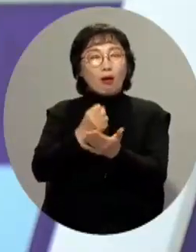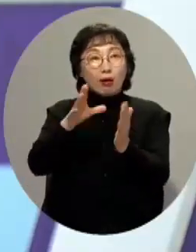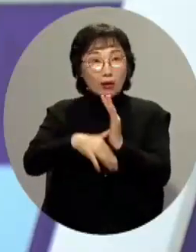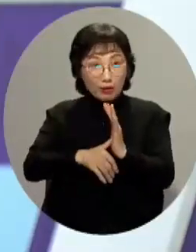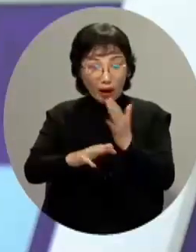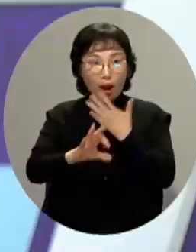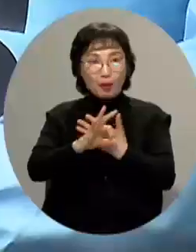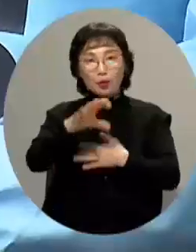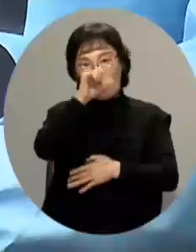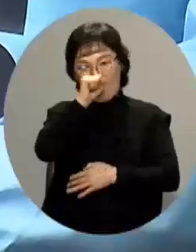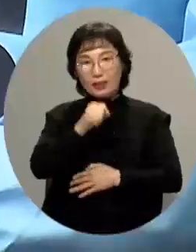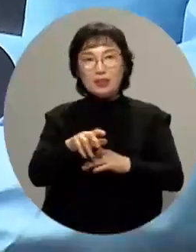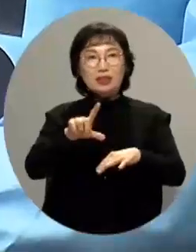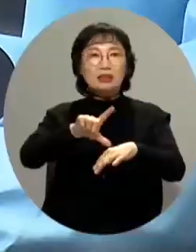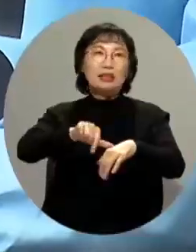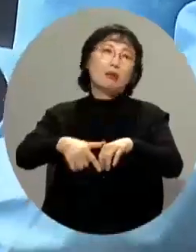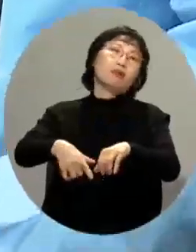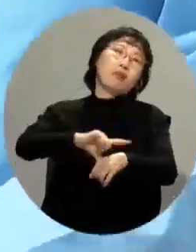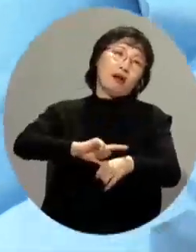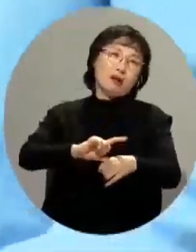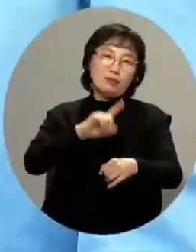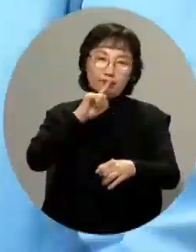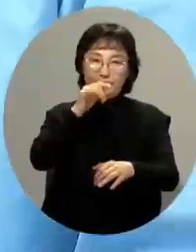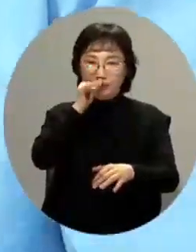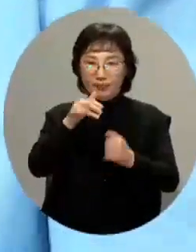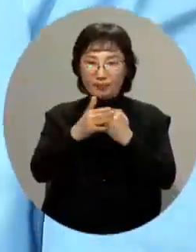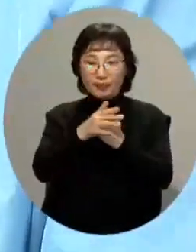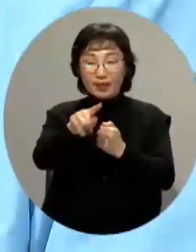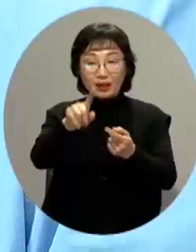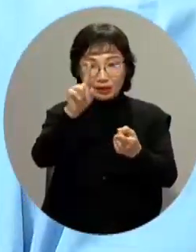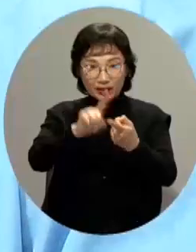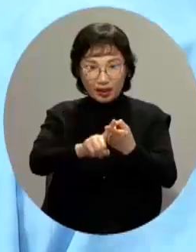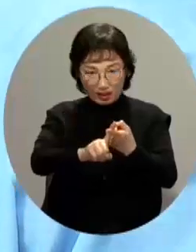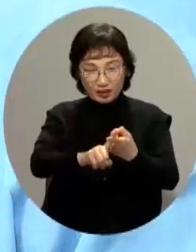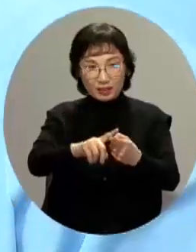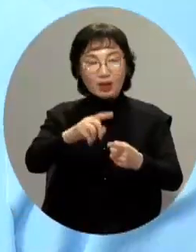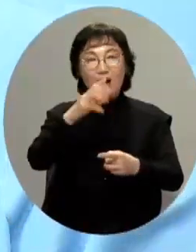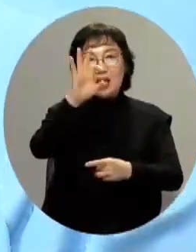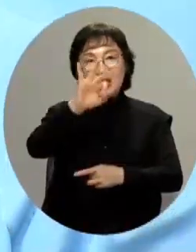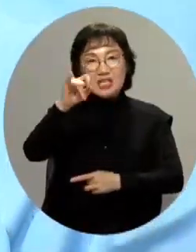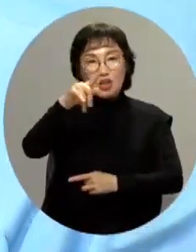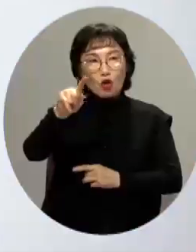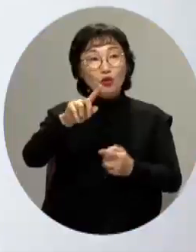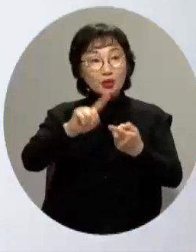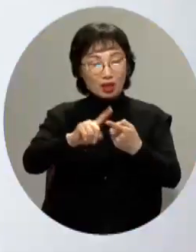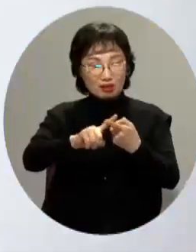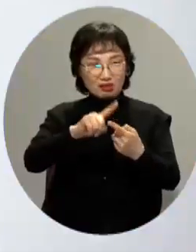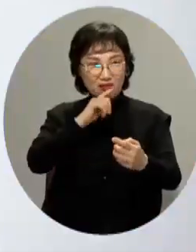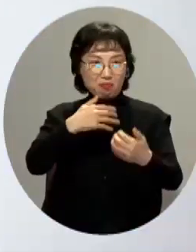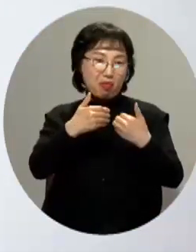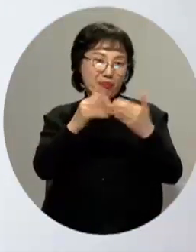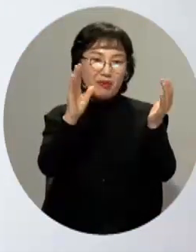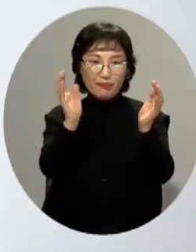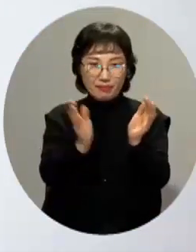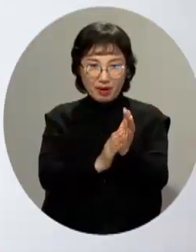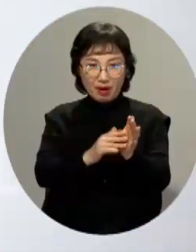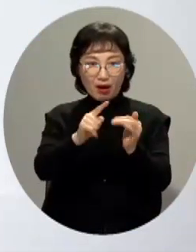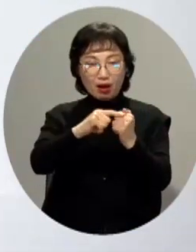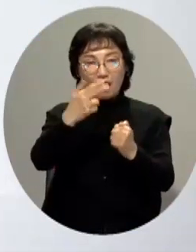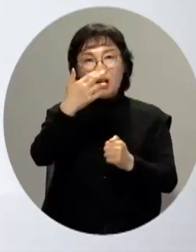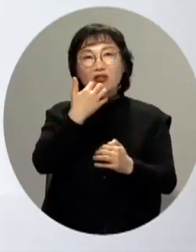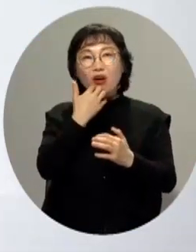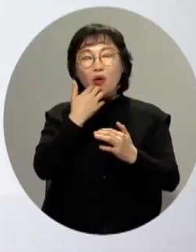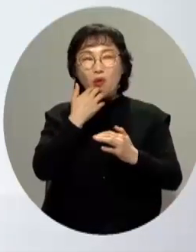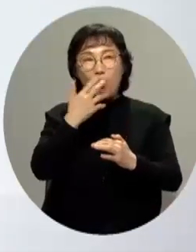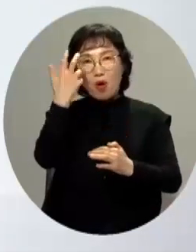겁니다. 민주당 이성윤 후보에 대해서도 직격탄을 날렸습니다. 서울 고검장 시절 검수완박에 반대